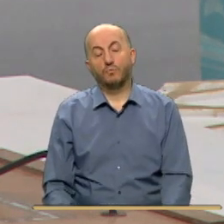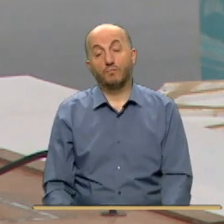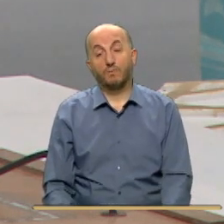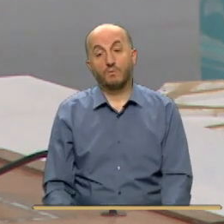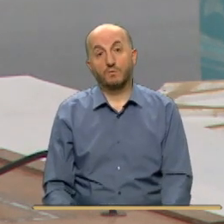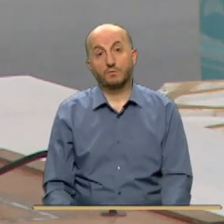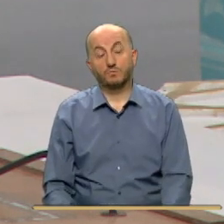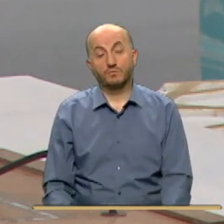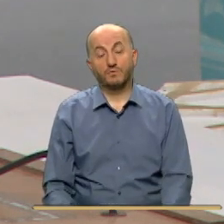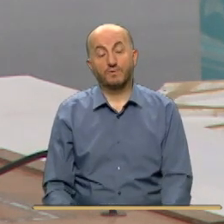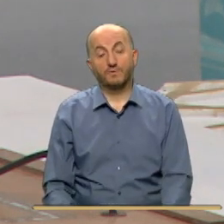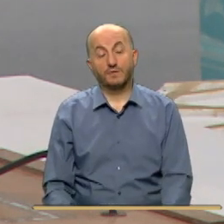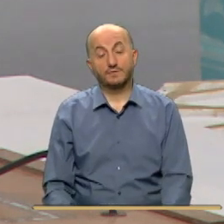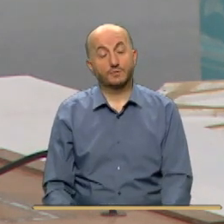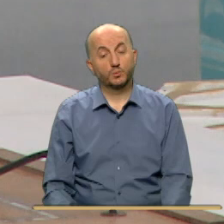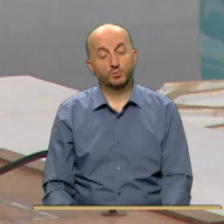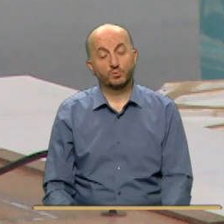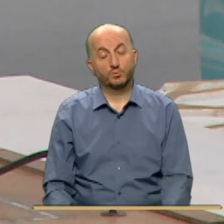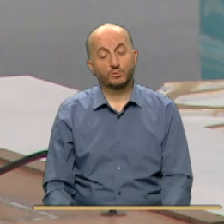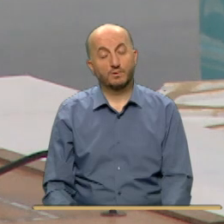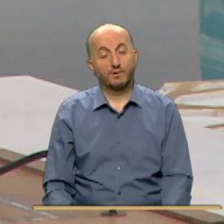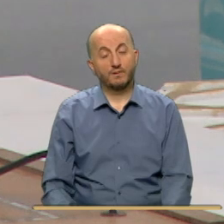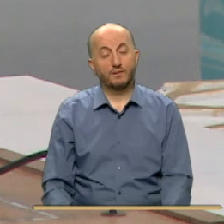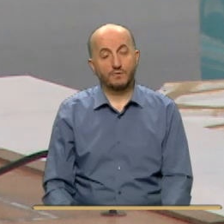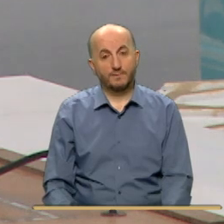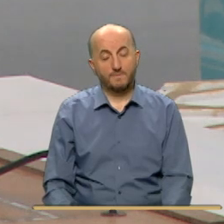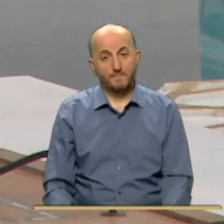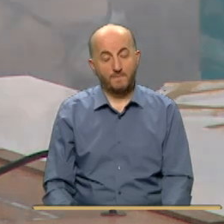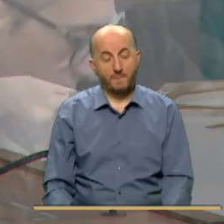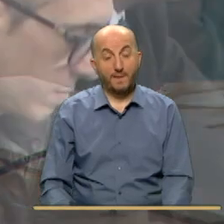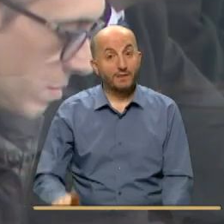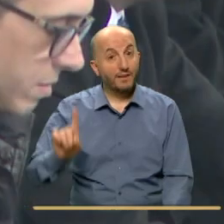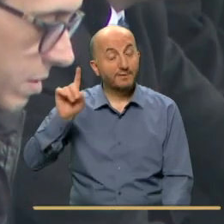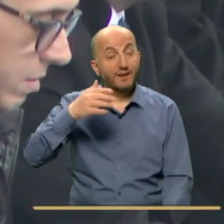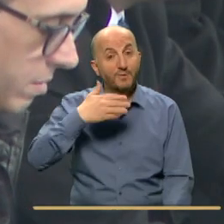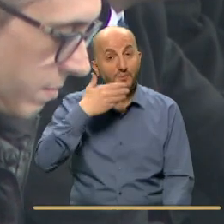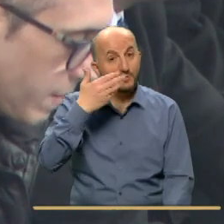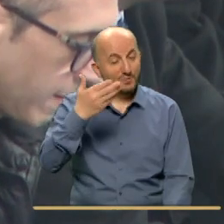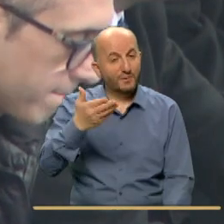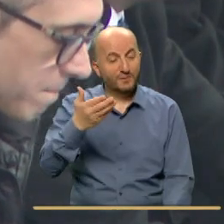اَنْفُسَهُمْ اُولَٰئِكَ هُمُ الْفَاسِقُونَ صَدَقَ اللّٰهُ الْعَظ۪يمُ.